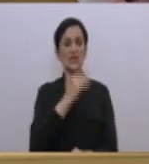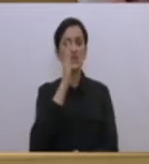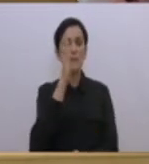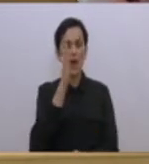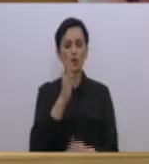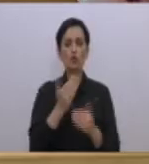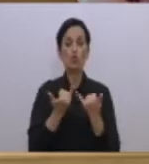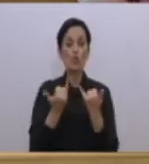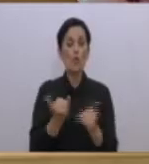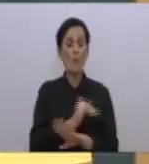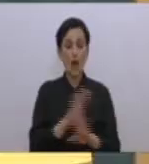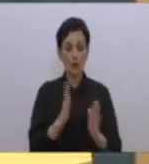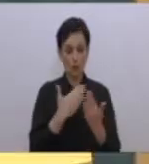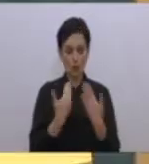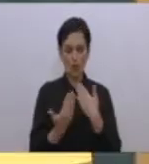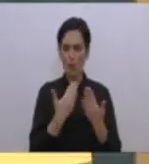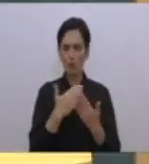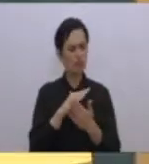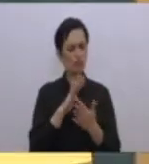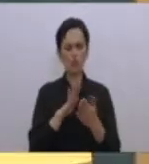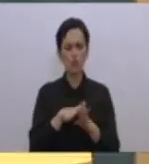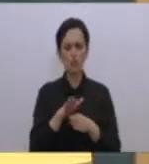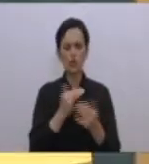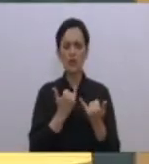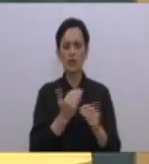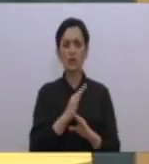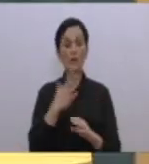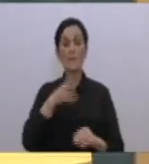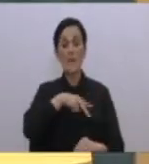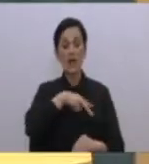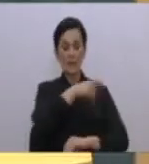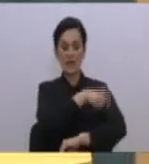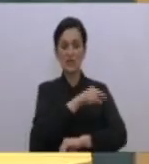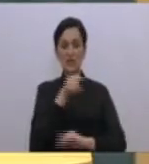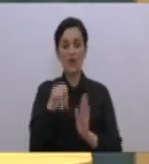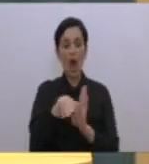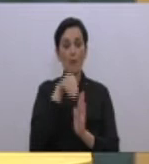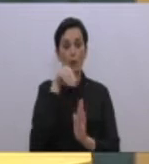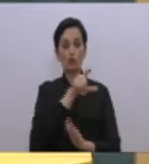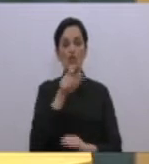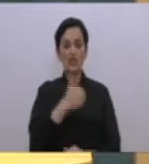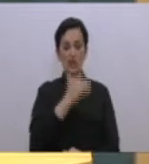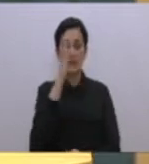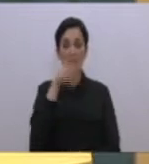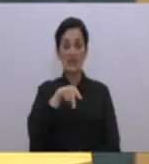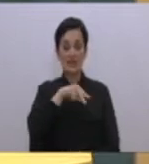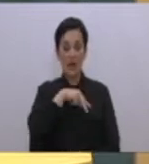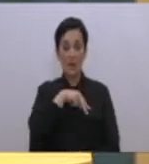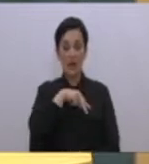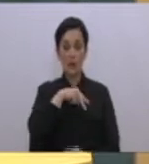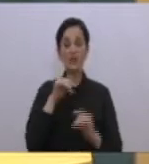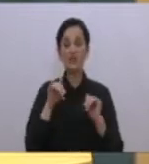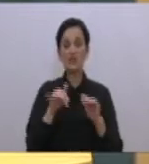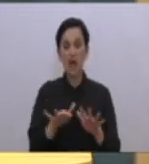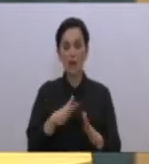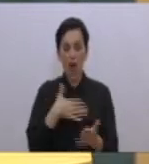ამდენად უპატივცემულოდ მოპყრობა სრულიად გაუმართლებელია. Parlamentul წევრებმა ამომრჩევლის იმედები სწორედ საპარლამენტო